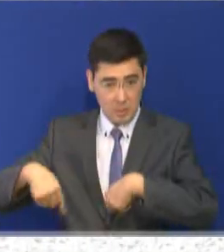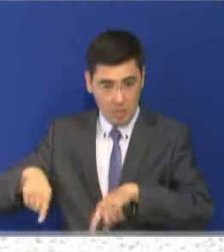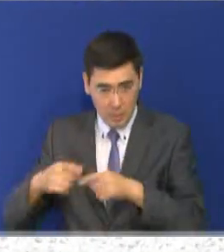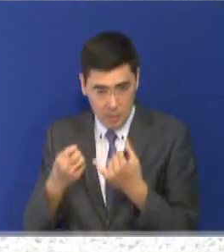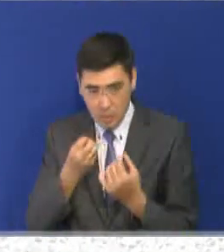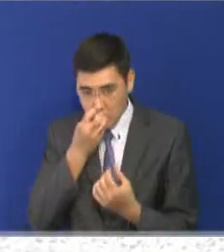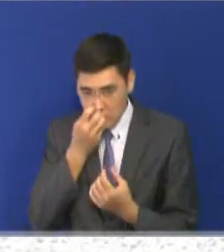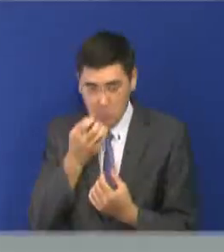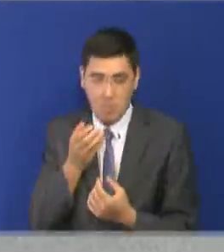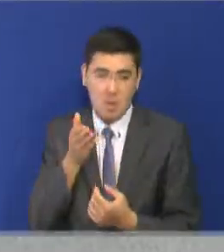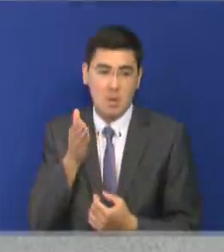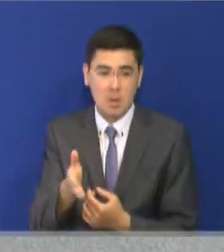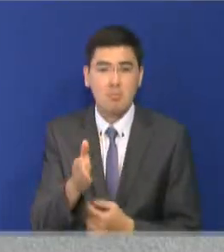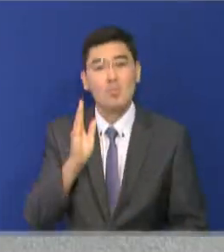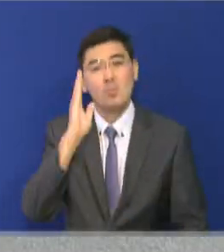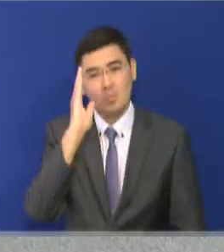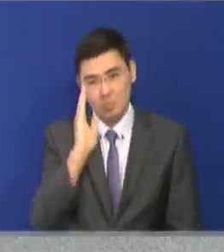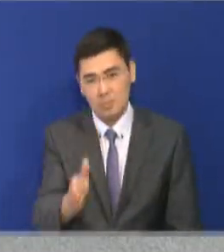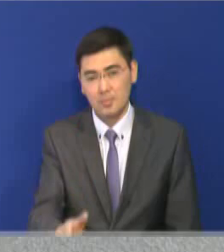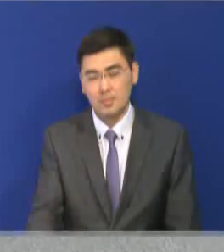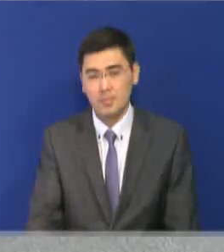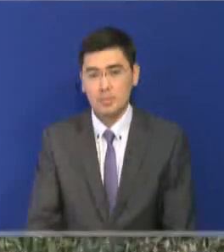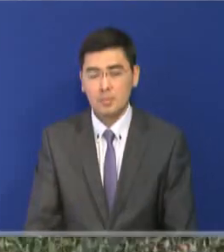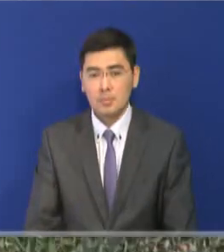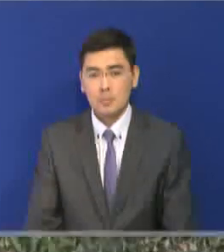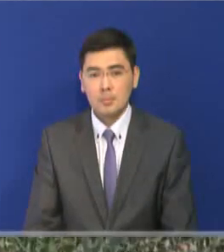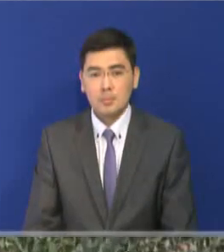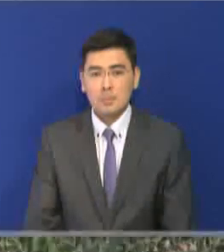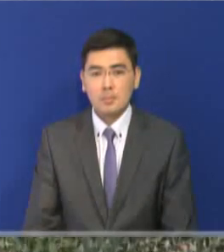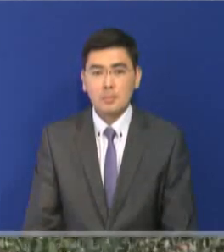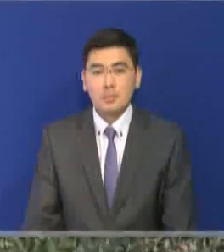жұмыстарына кірісетін болады. Гүлназ Қаукен, Айдос Айтқалиев, Семей телеарнасы.